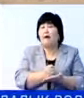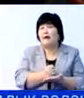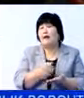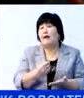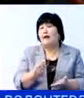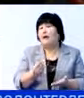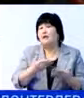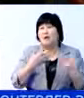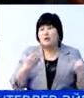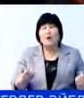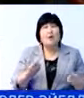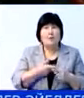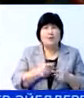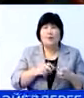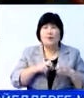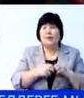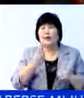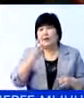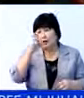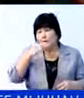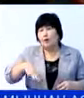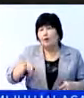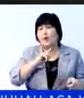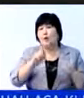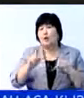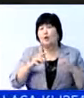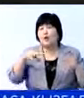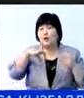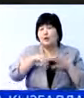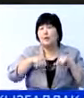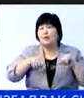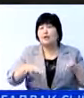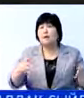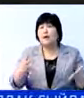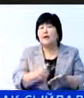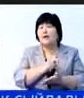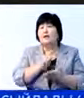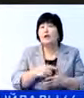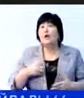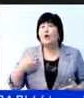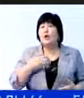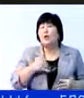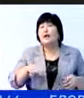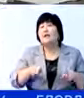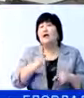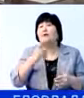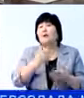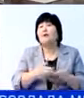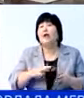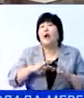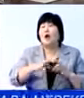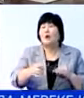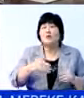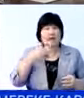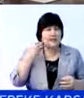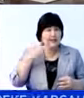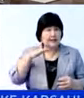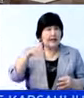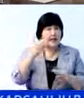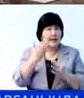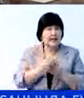жоқ. Бұл проблема екі елдің үкіметаралық отырысында түбегейлі шешімін табуы тиіс түйткіл дүние. Және бір мәселе, аудандарда жеңілдетілген